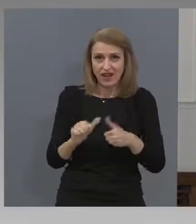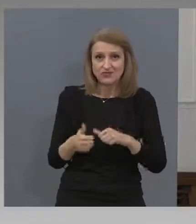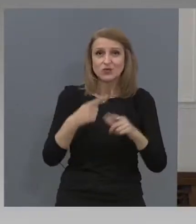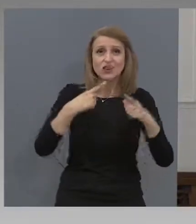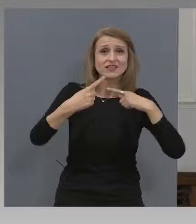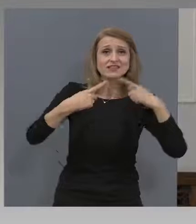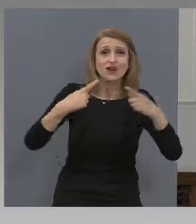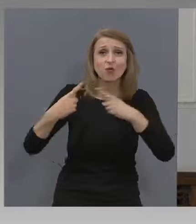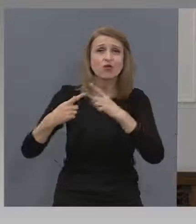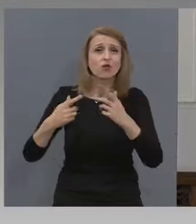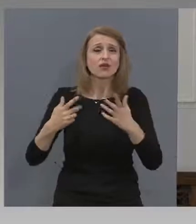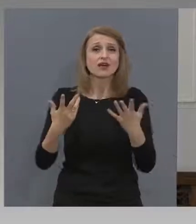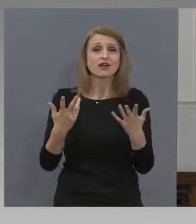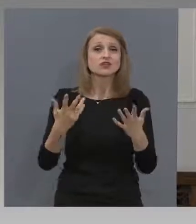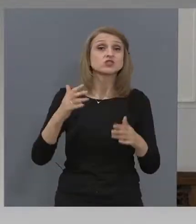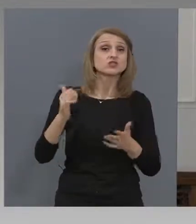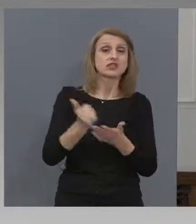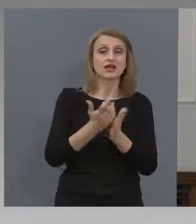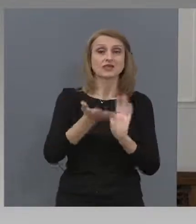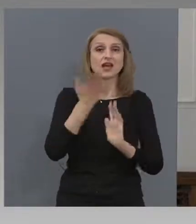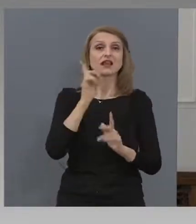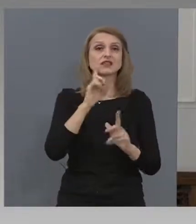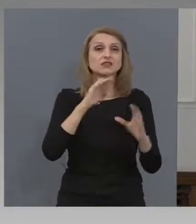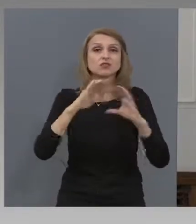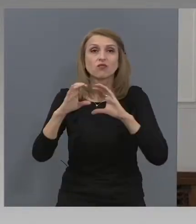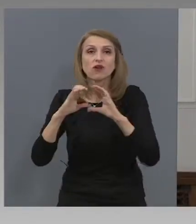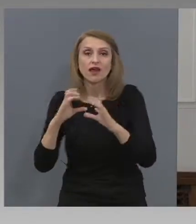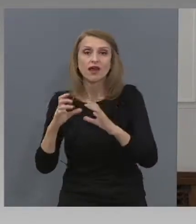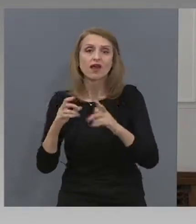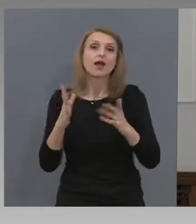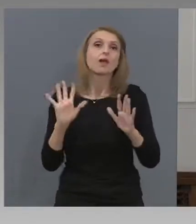мен изключително добре, ще отнеме